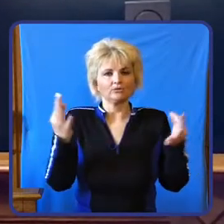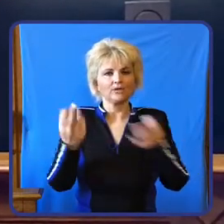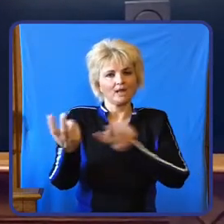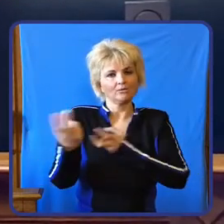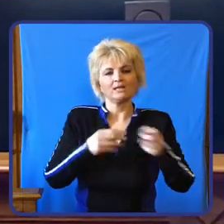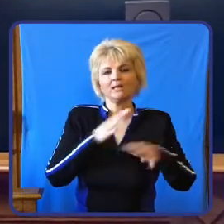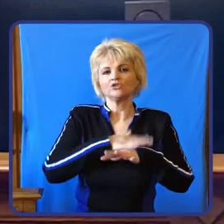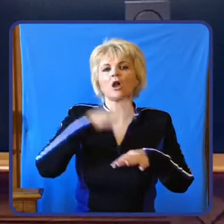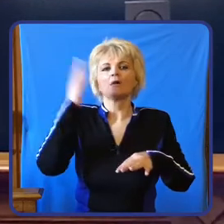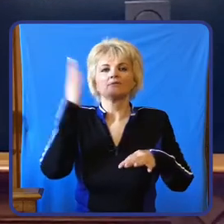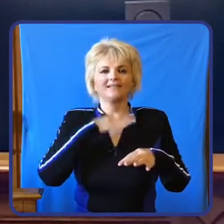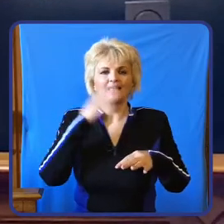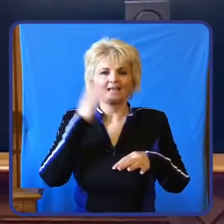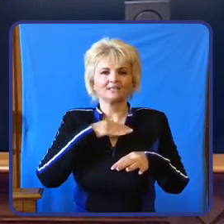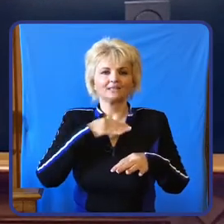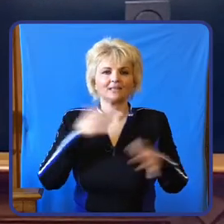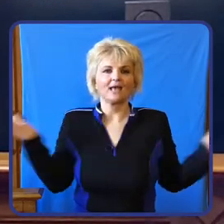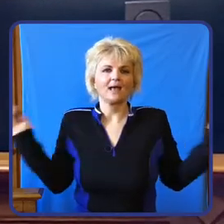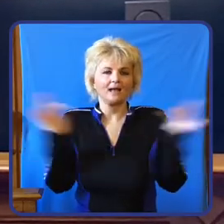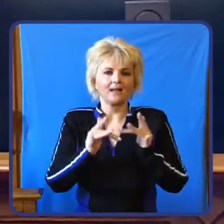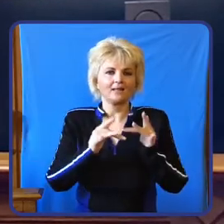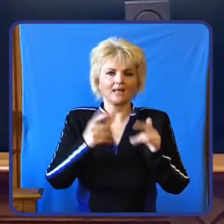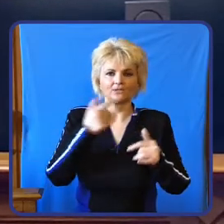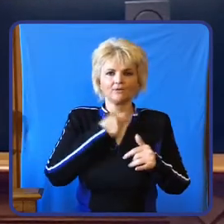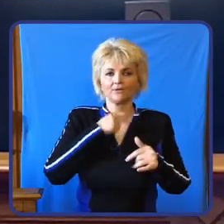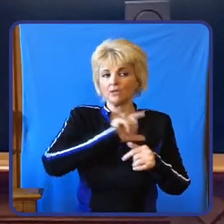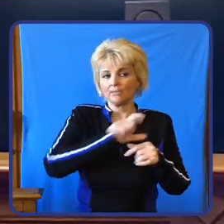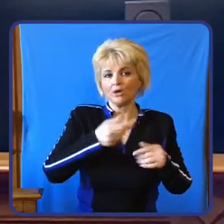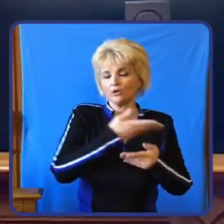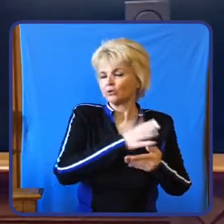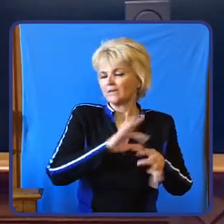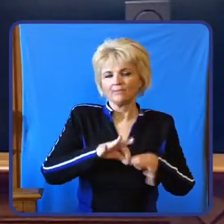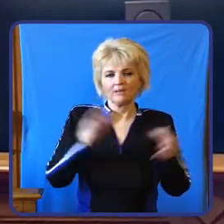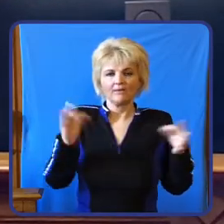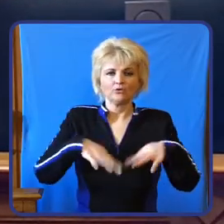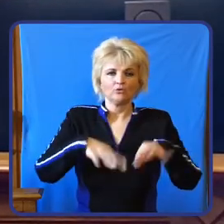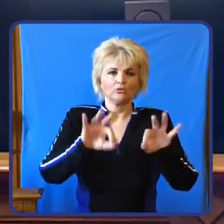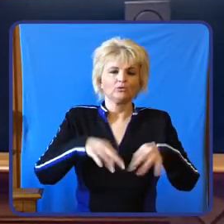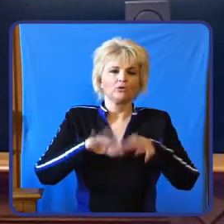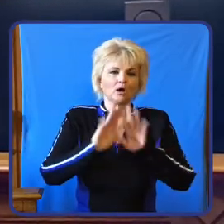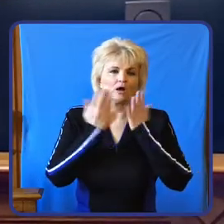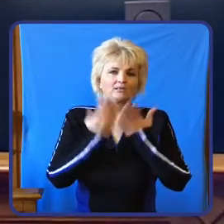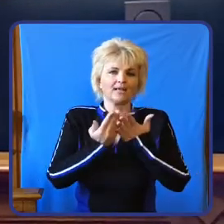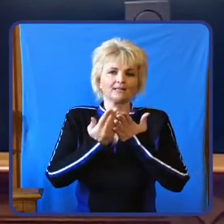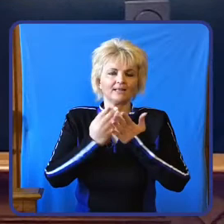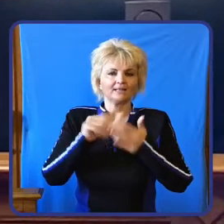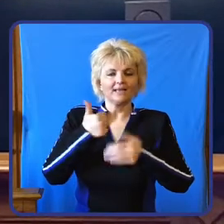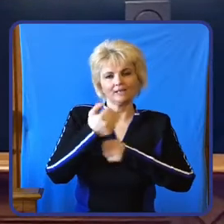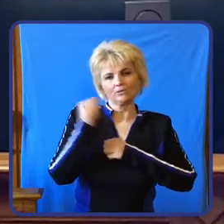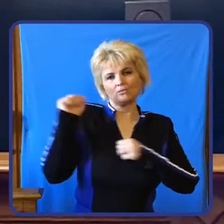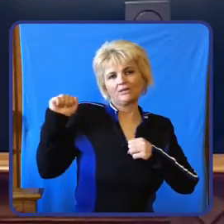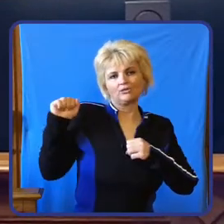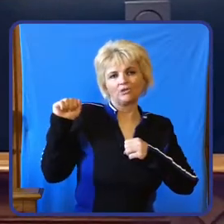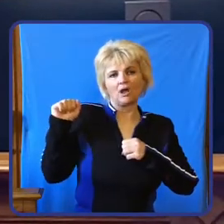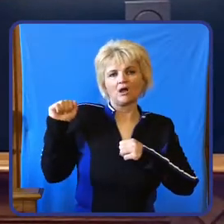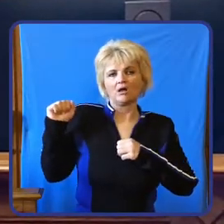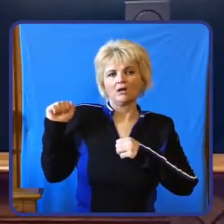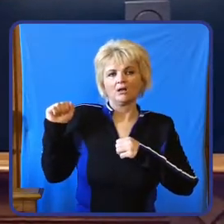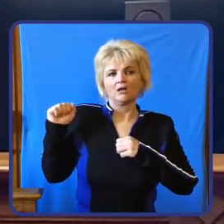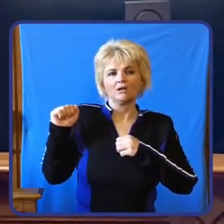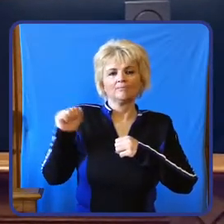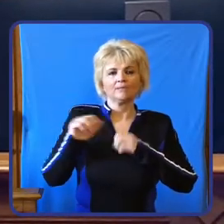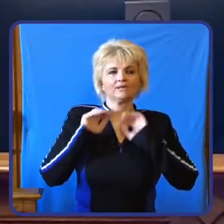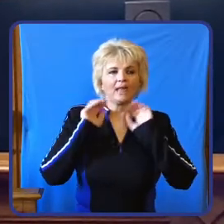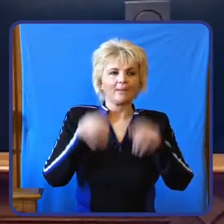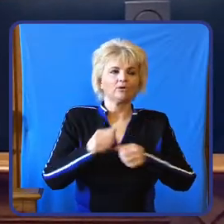csak a Fidesz szavazott ellene, és miattuk nem nyilvánosak még az ügynökakták. Úgyhogy egy kommunista támogató párt van, ugyanaz,